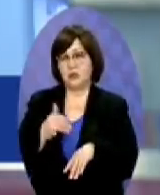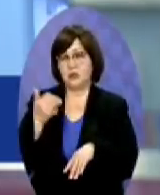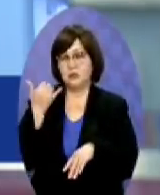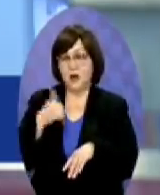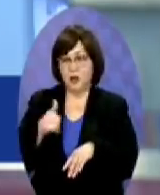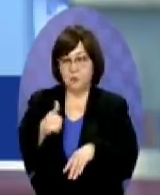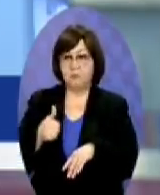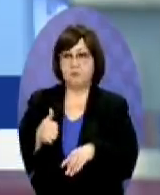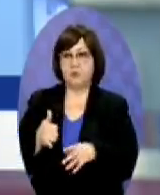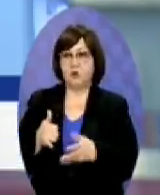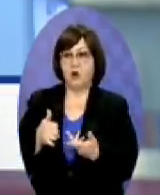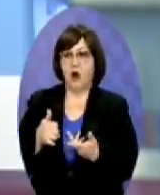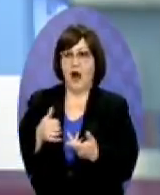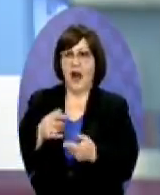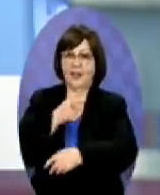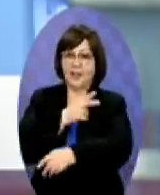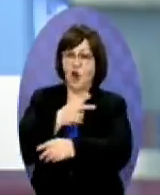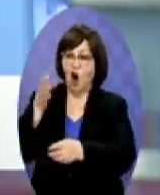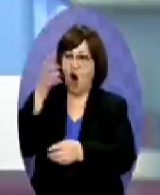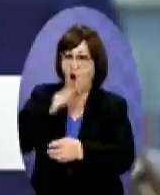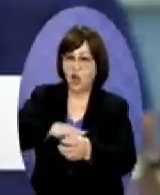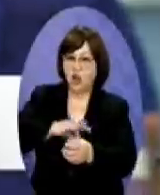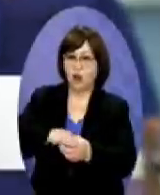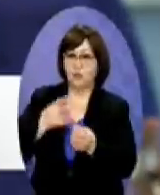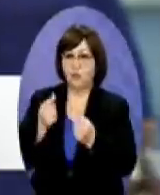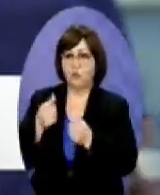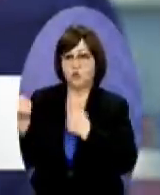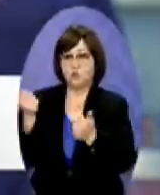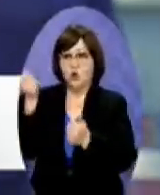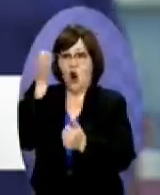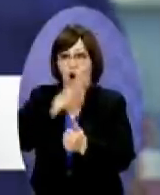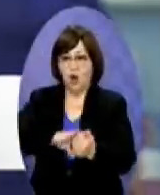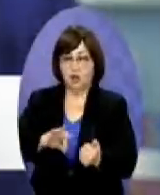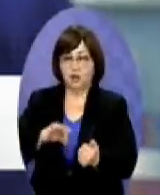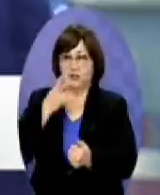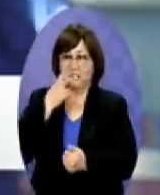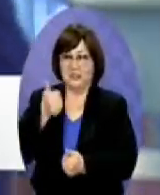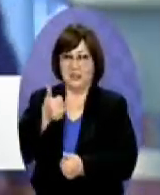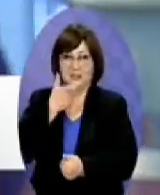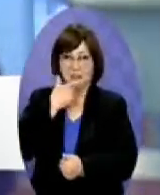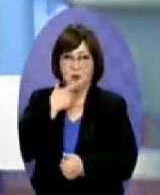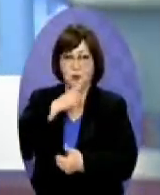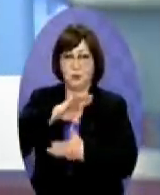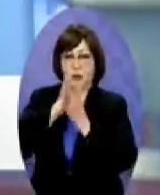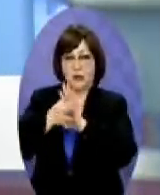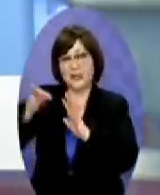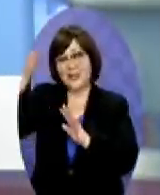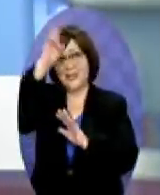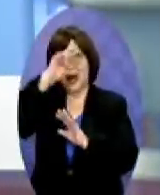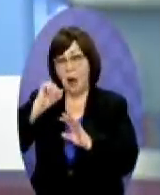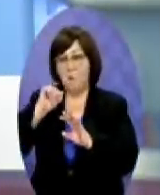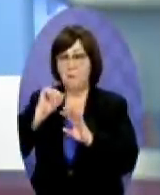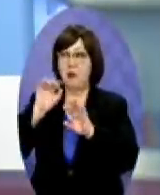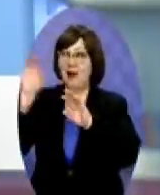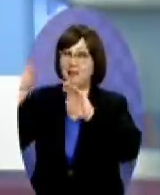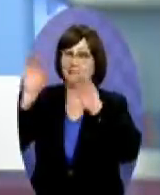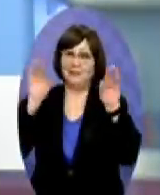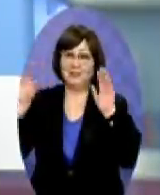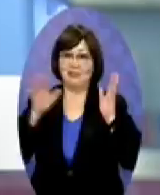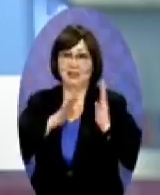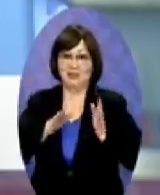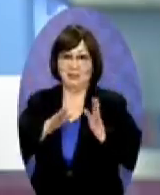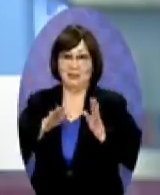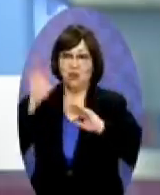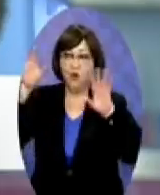ангийн орлогоч юм уу буцаад одоо орлогод бол томс байдаг шүү дээ. Тэгтээ бол одоо энэ нь бол одоо дээшээ ямнууд руу одоо бас